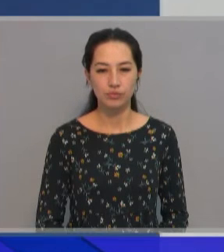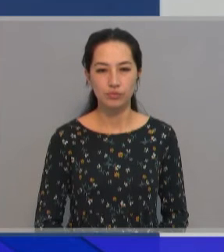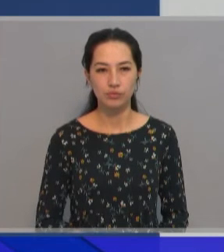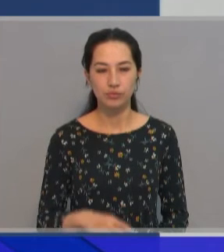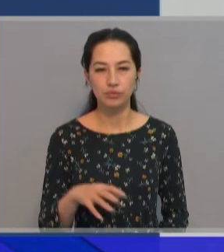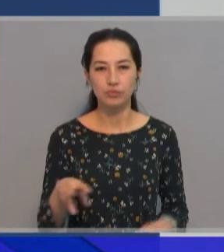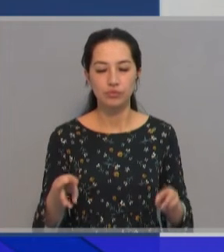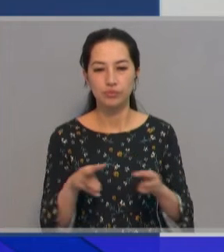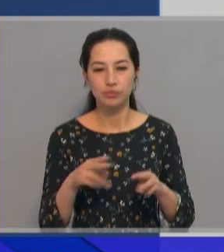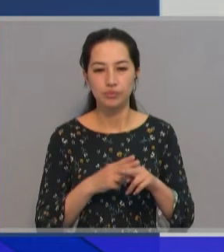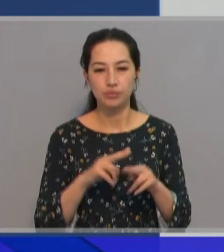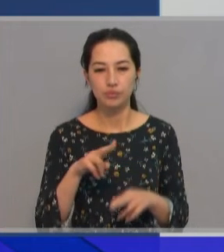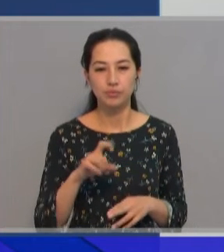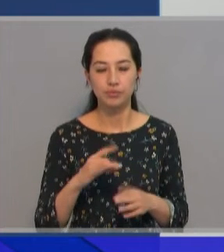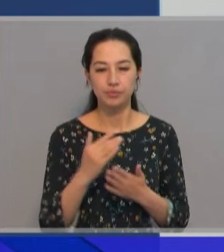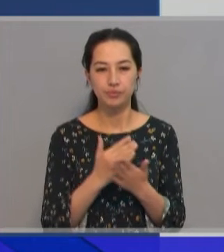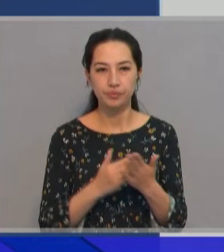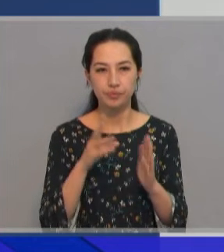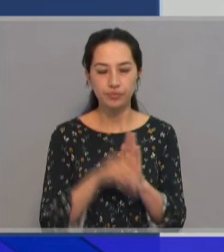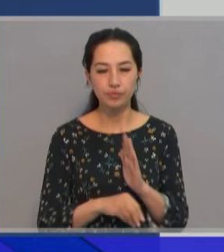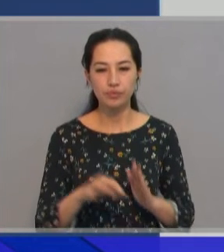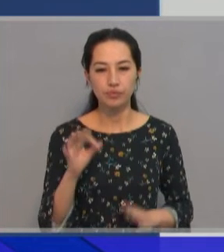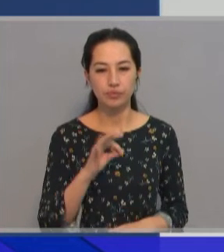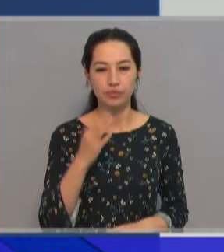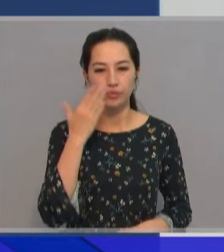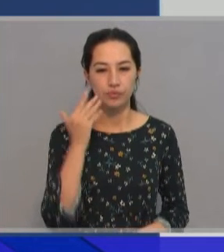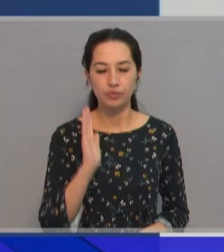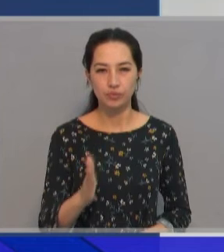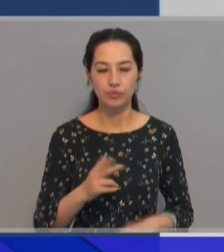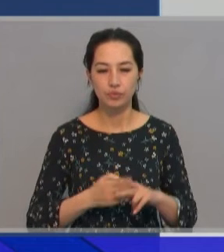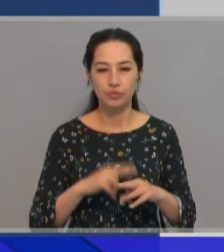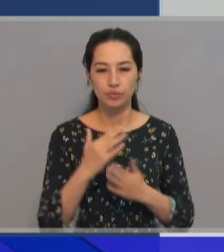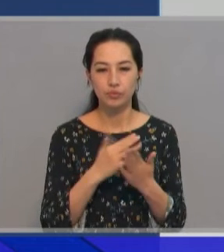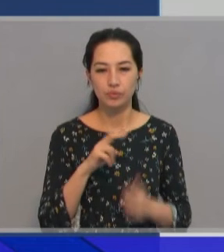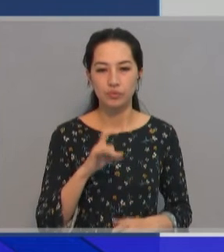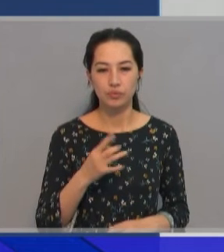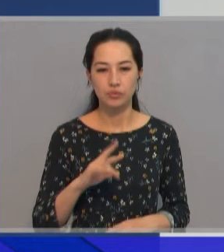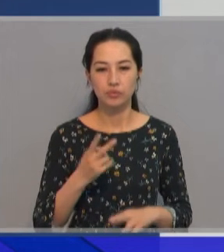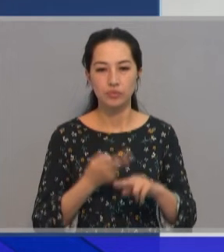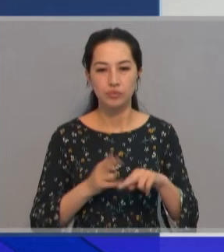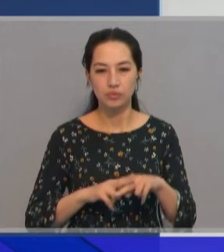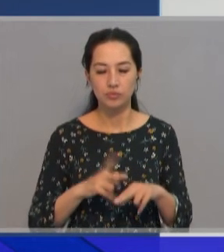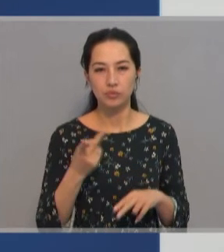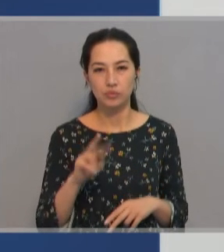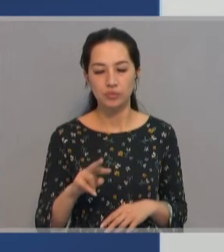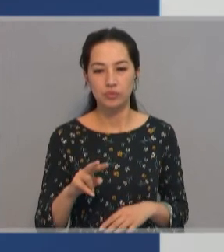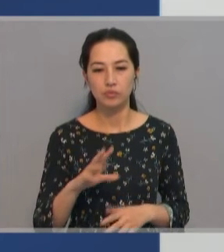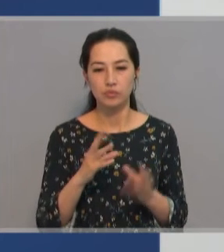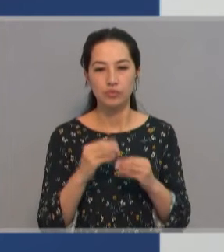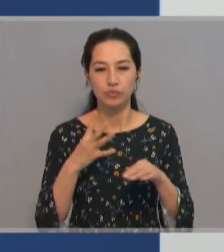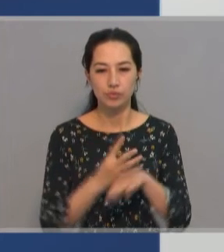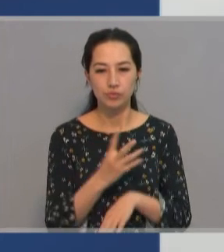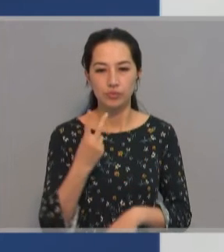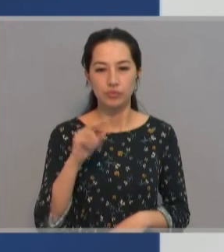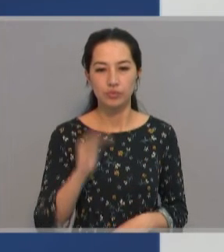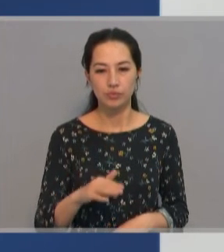Сондай-ақ президент партияларды тіркеу процедуралары айтарлықтай жеңілдейтінін мәлімдеді. Бұл ретте партиялар үшін қарастырылған тіркеу шегін 4 есе, яғни